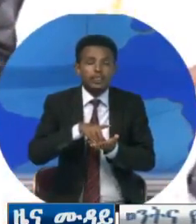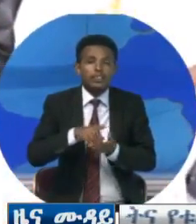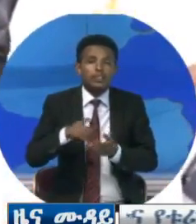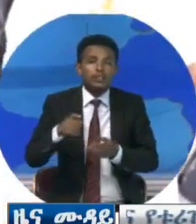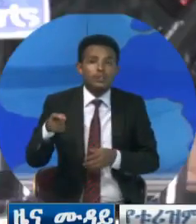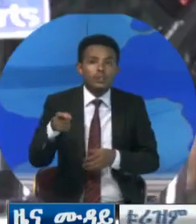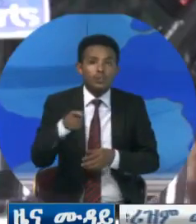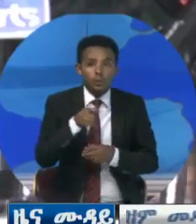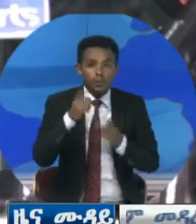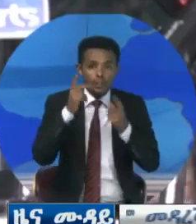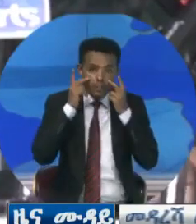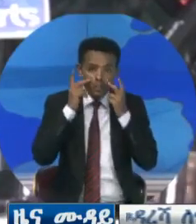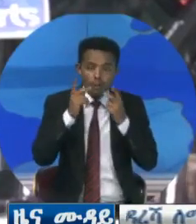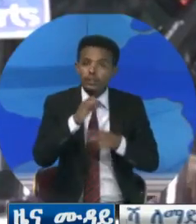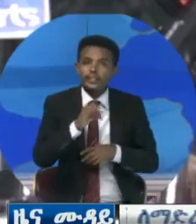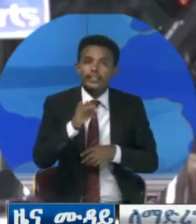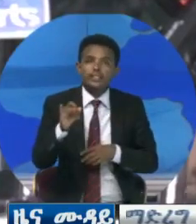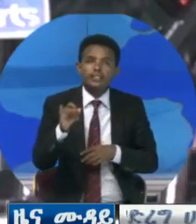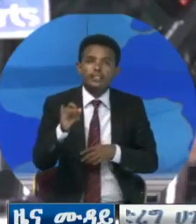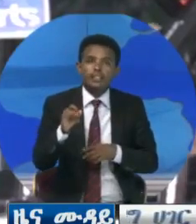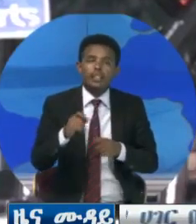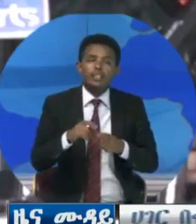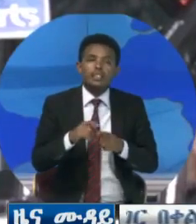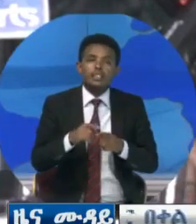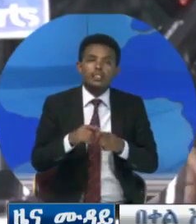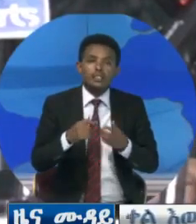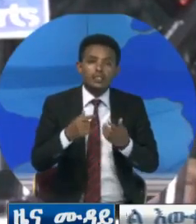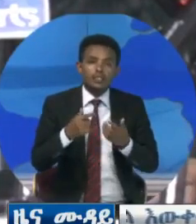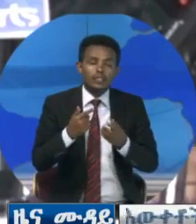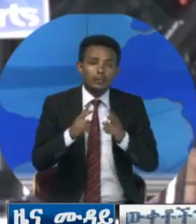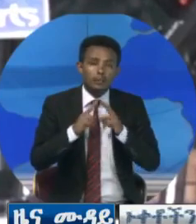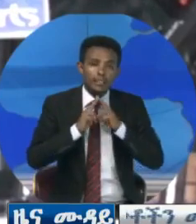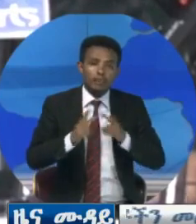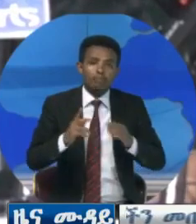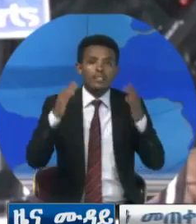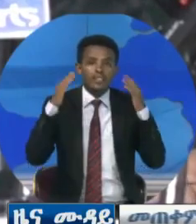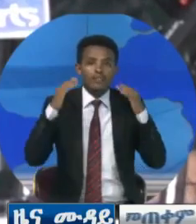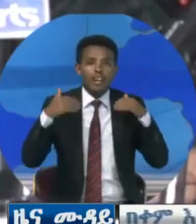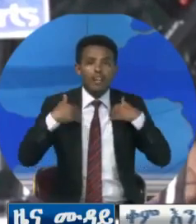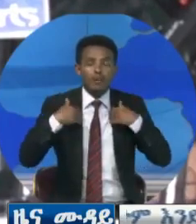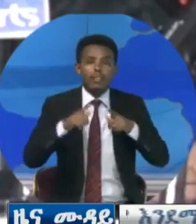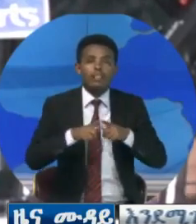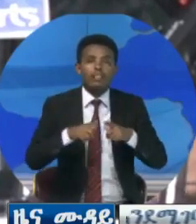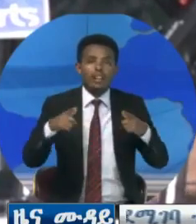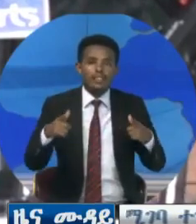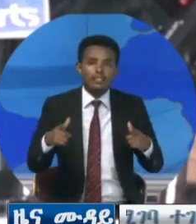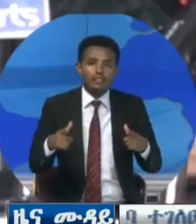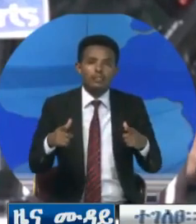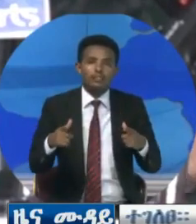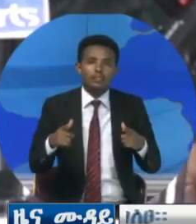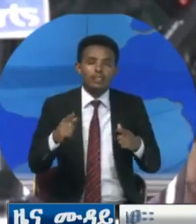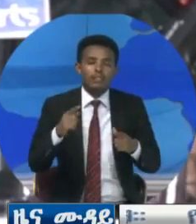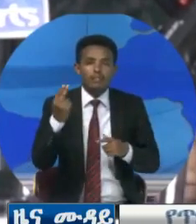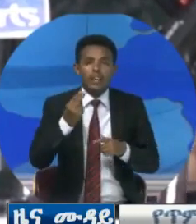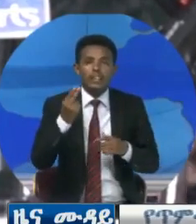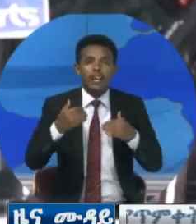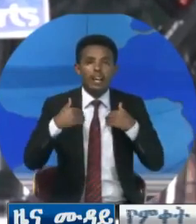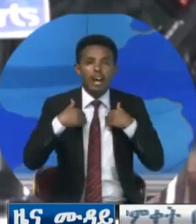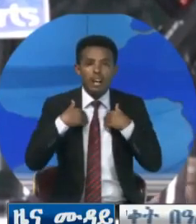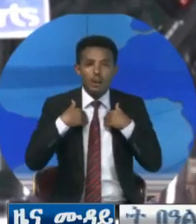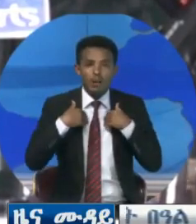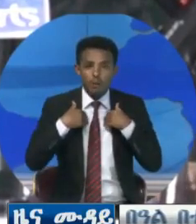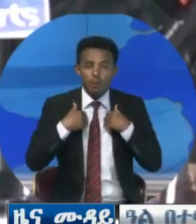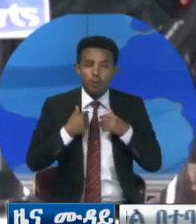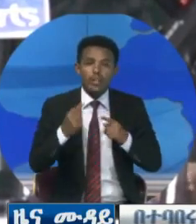ሲሆን ነው እንጂ እጅግ በጣም ተስፋ ያለው በጣም ትልቅ አይዲያ ሊሆን ወደ